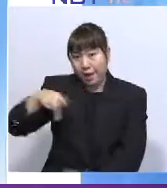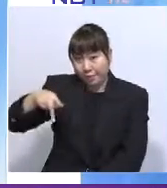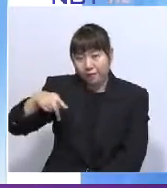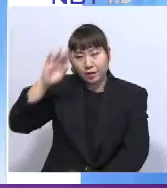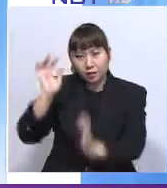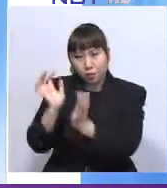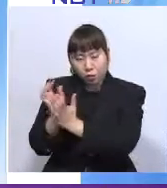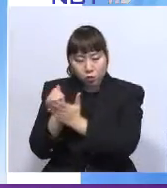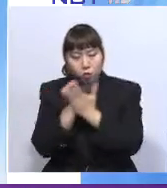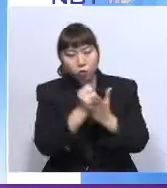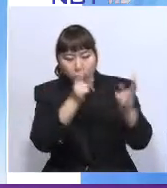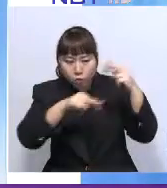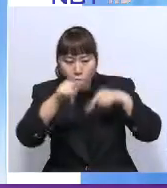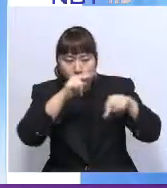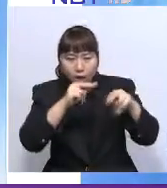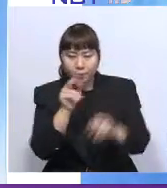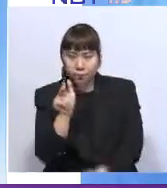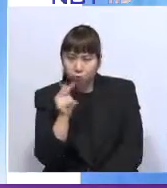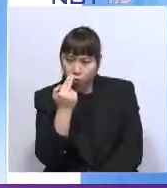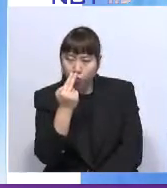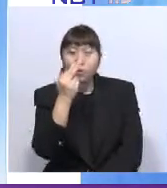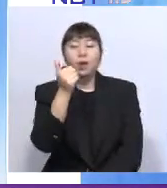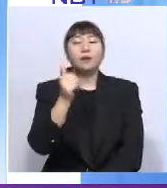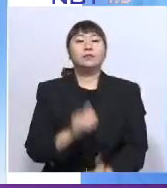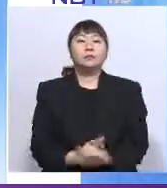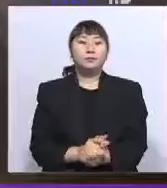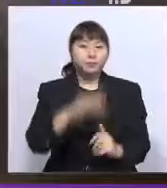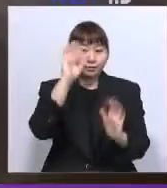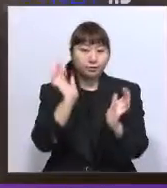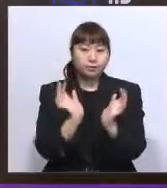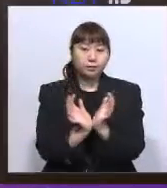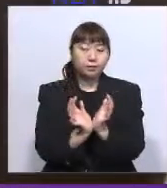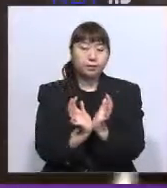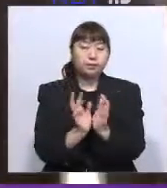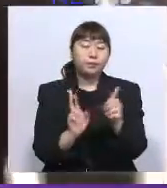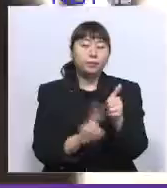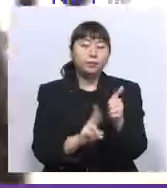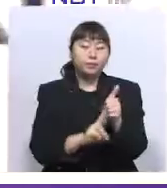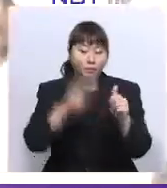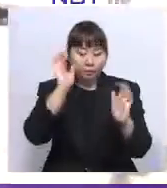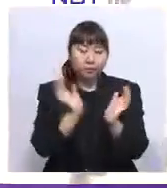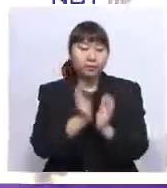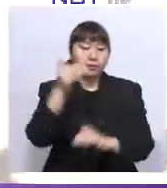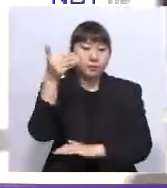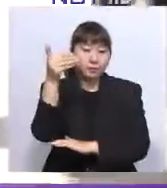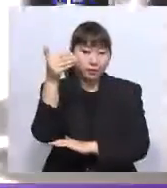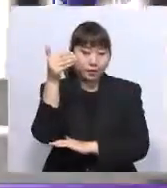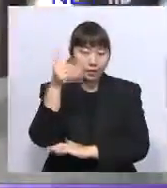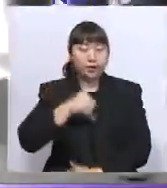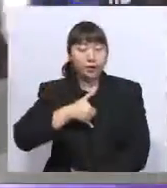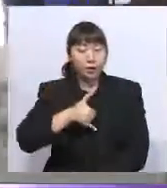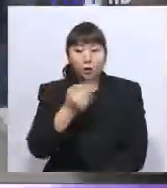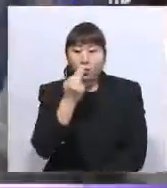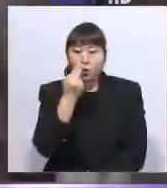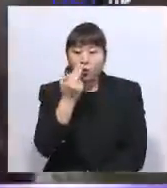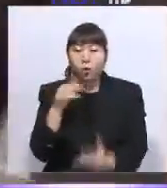าช่วยดูช่วยจับจ้องมอนิเตอร์ให้ด้วยนะคะทางพลตำรวจเอกเฉลิมเกียรติศรีวรขานรองผู้บัญชาการตำรวจแห่งชาติลงพื้นที่ติดตาม